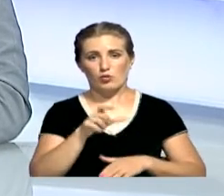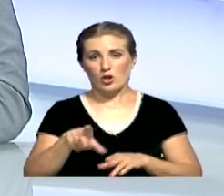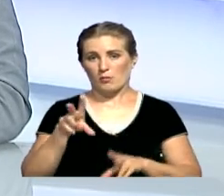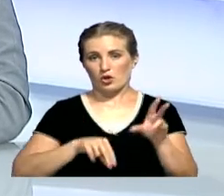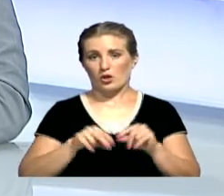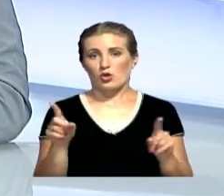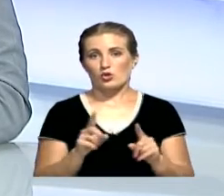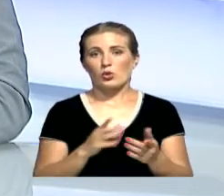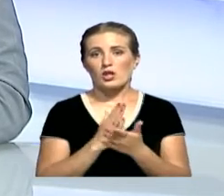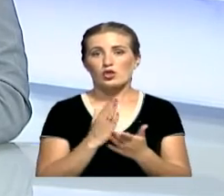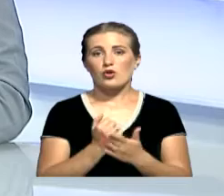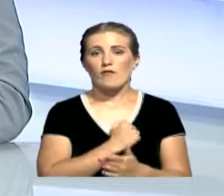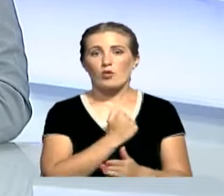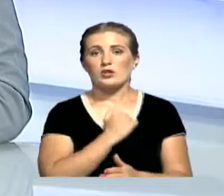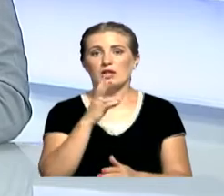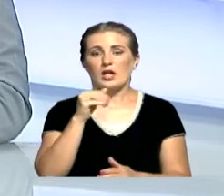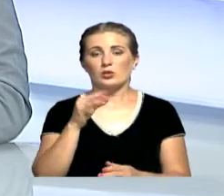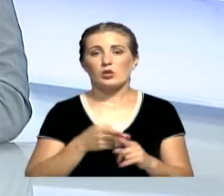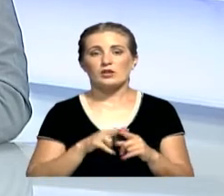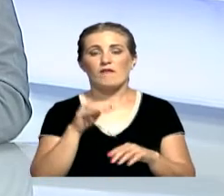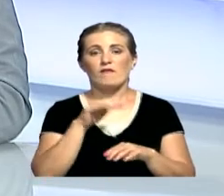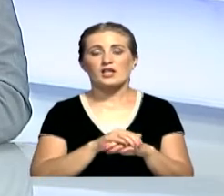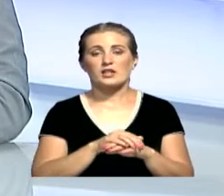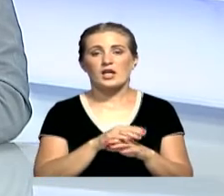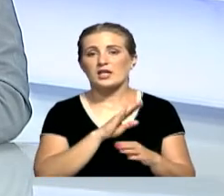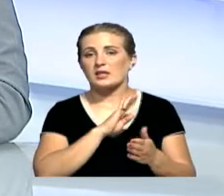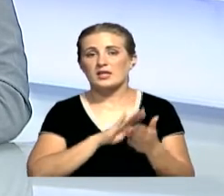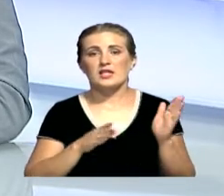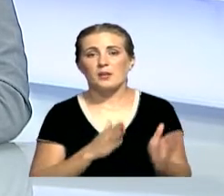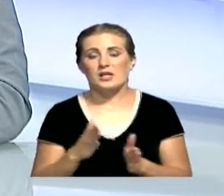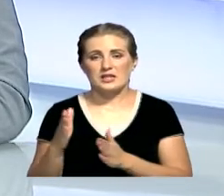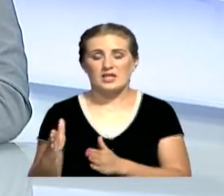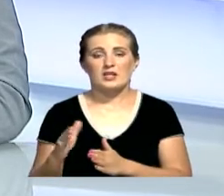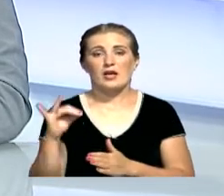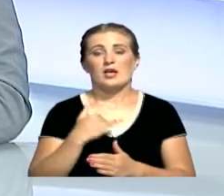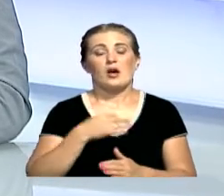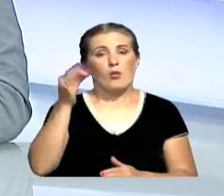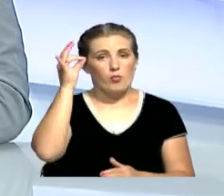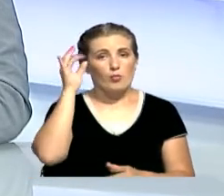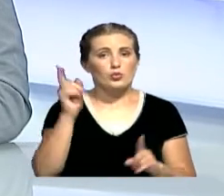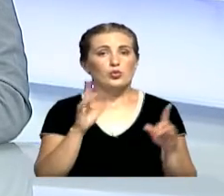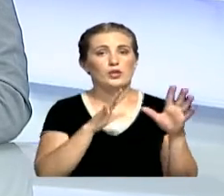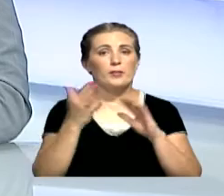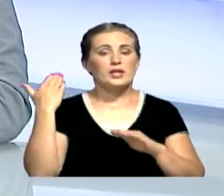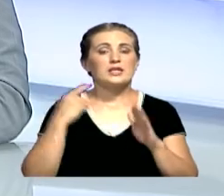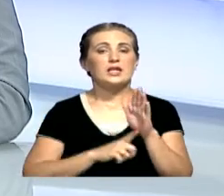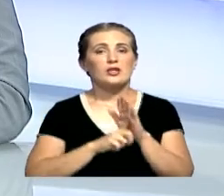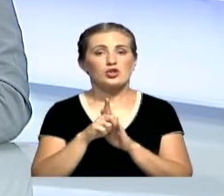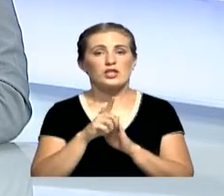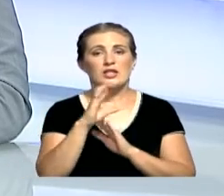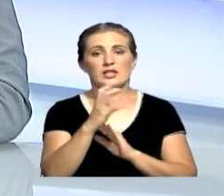наличие войск нато это фактор дестабилизации и вот я просто помню что событие они начались с